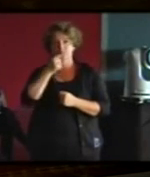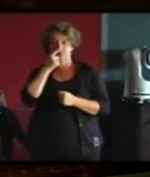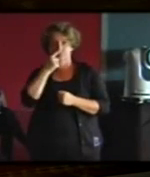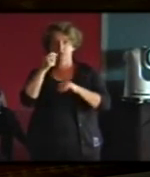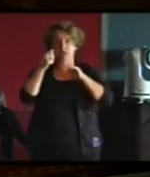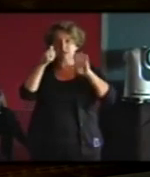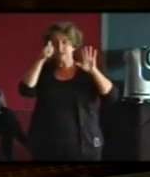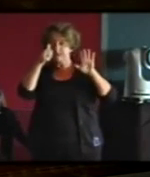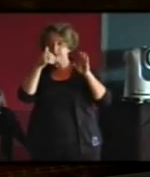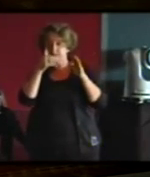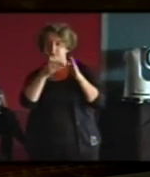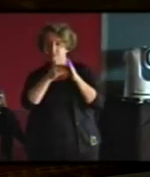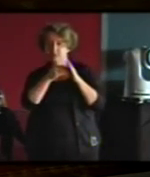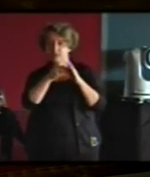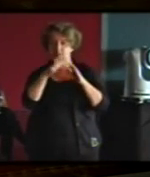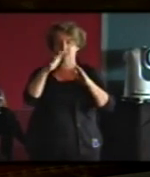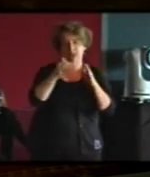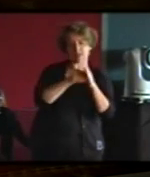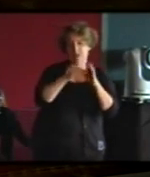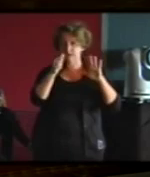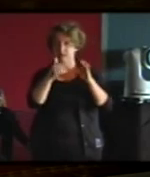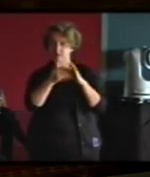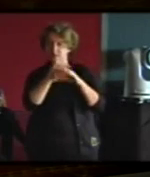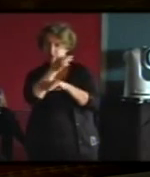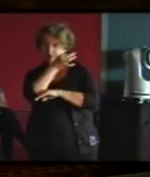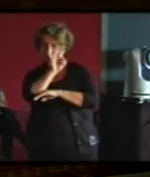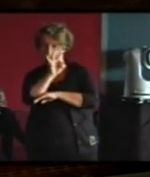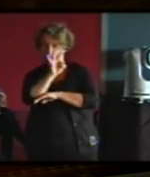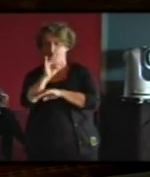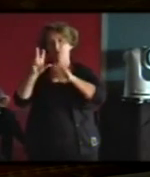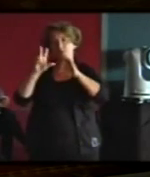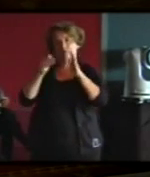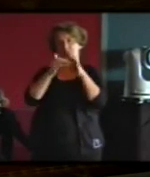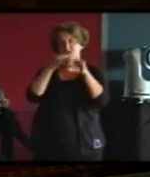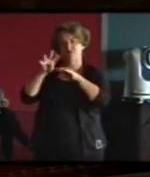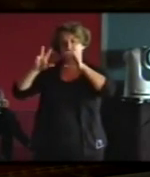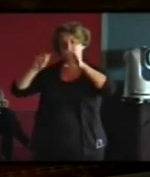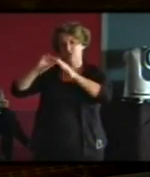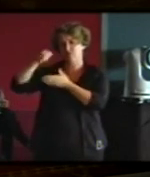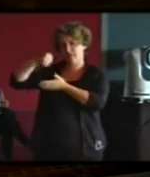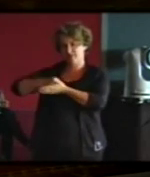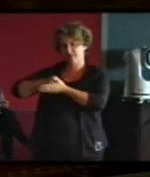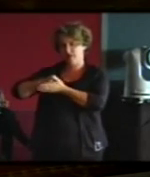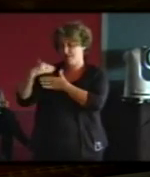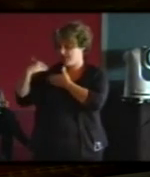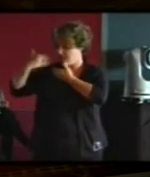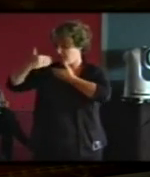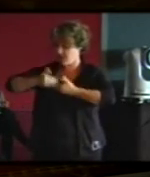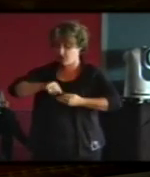6 000 francs, entre 5 000 et 6 000 francs à la fin des années 80, il est aujourd'hui de 600 euros,